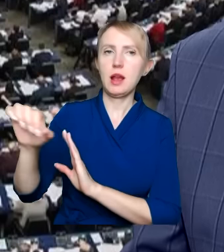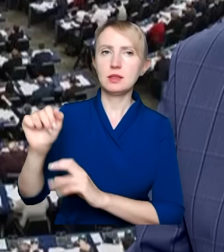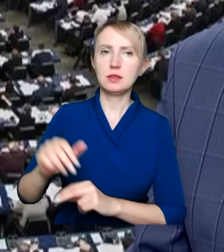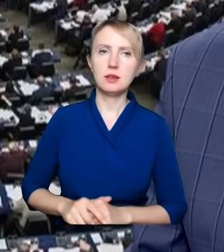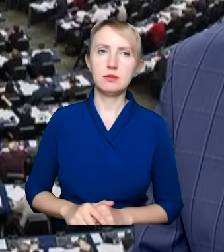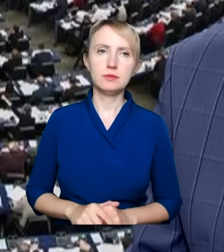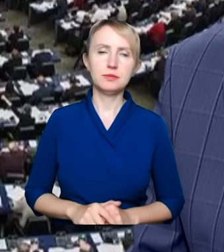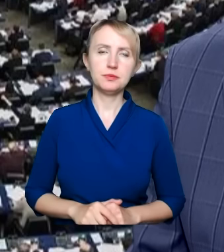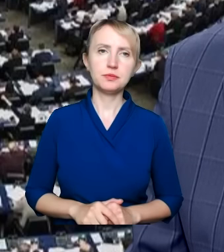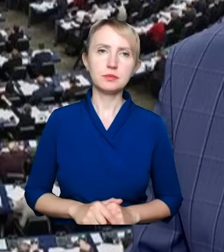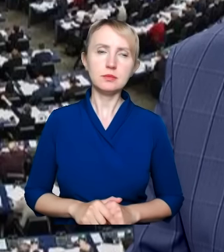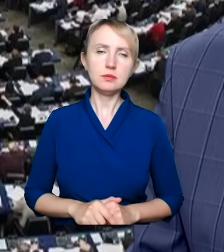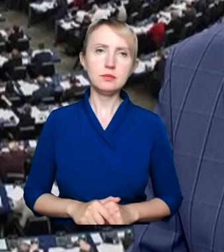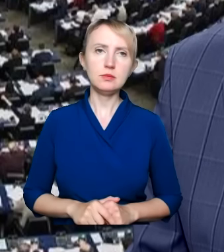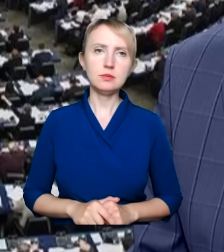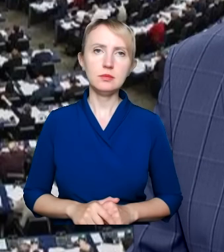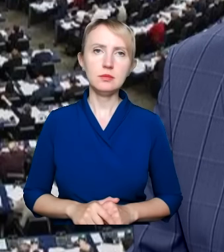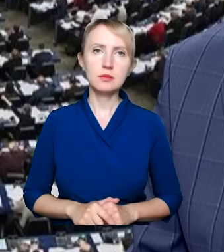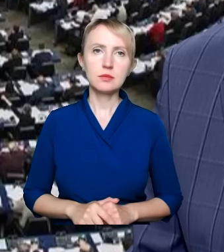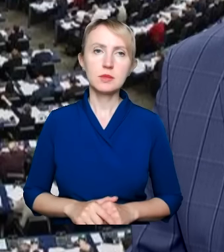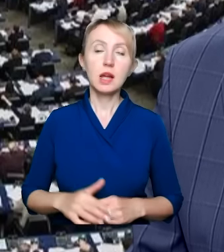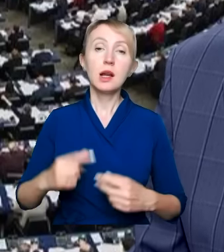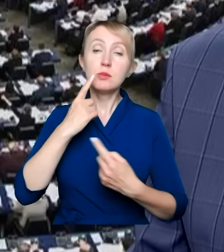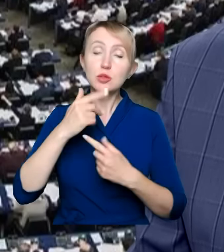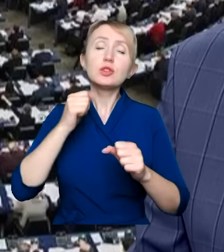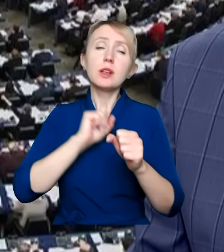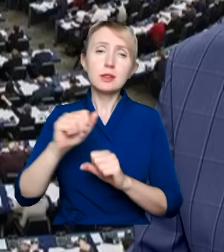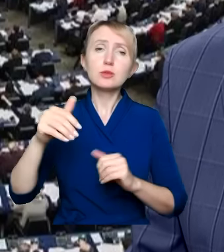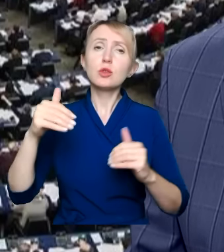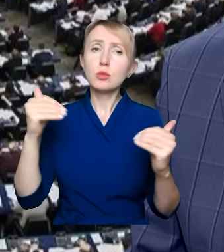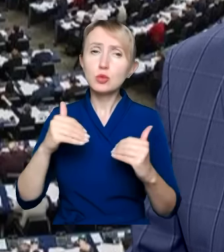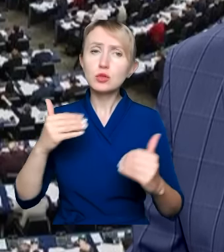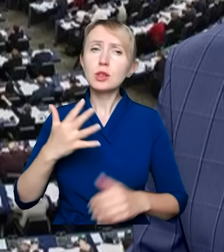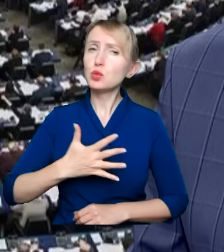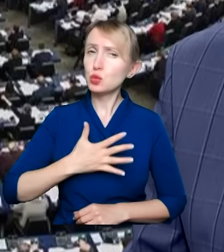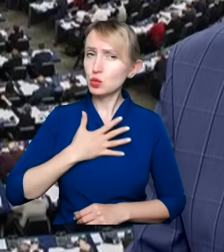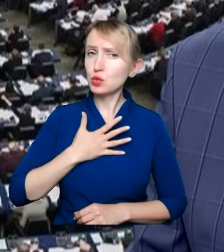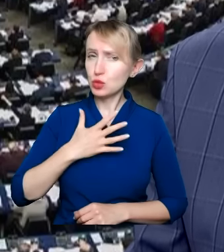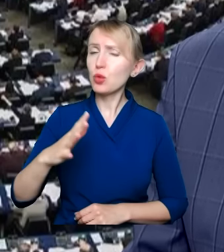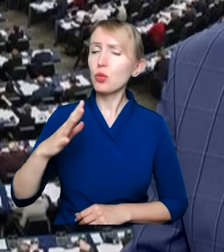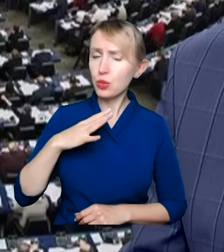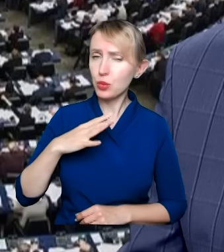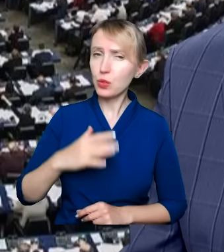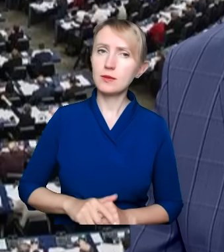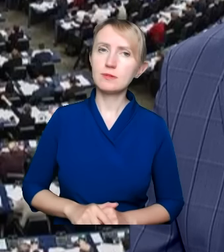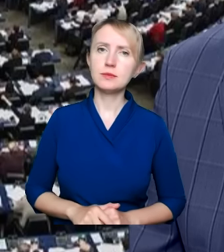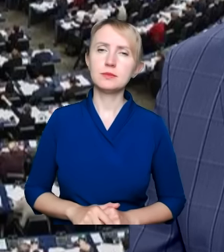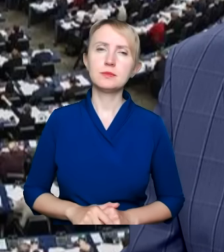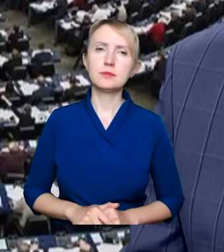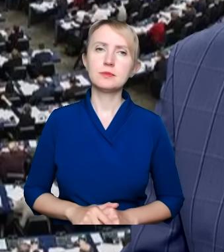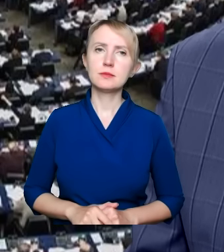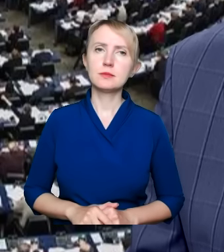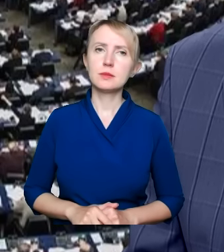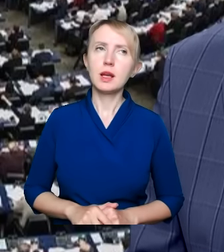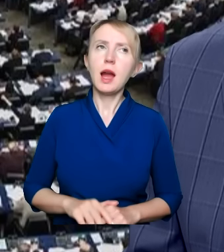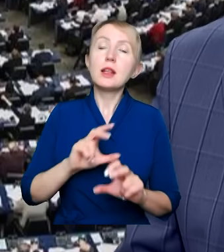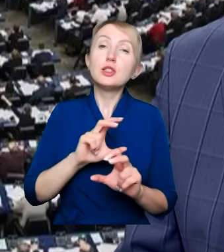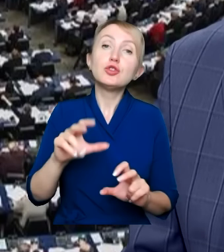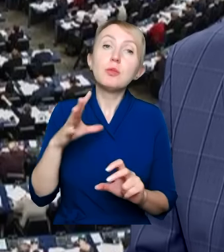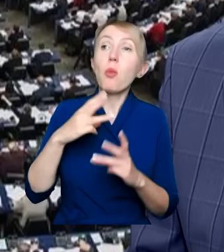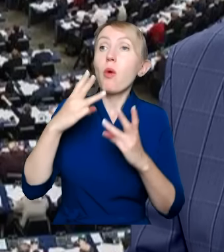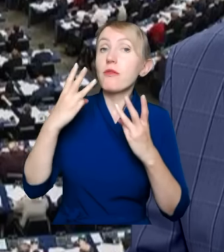tutaj nie wykluczam takich przepływów wręcz Zakładam że miały one miejsce natomiast na ile były istotne To